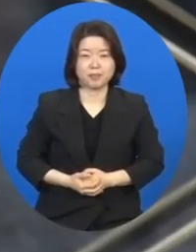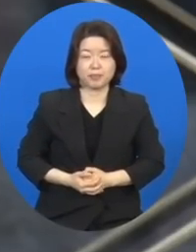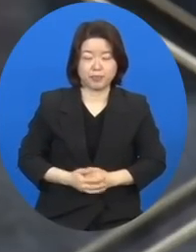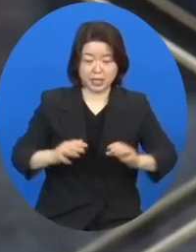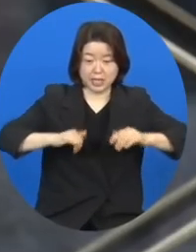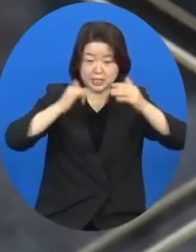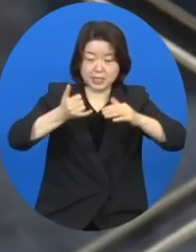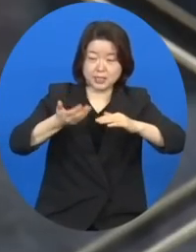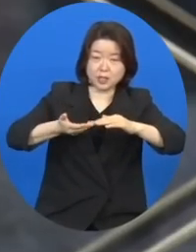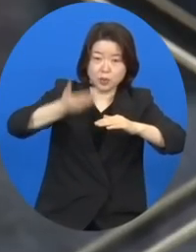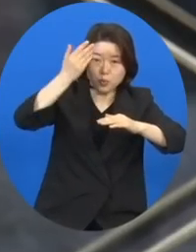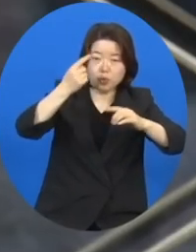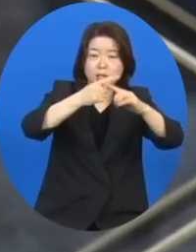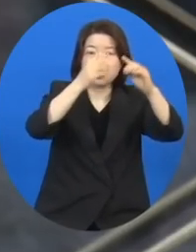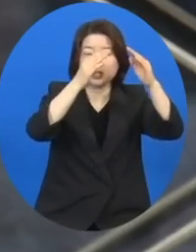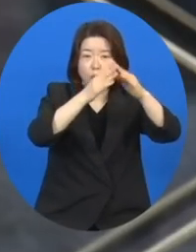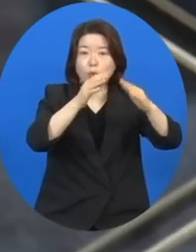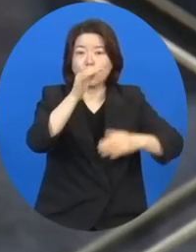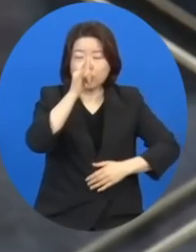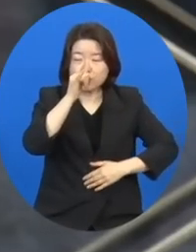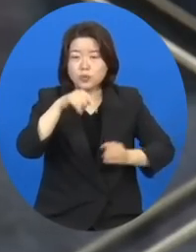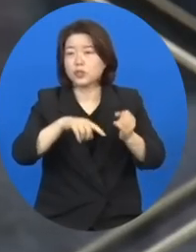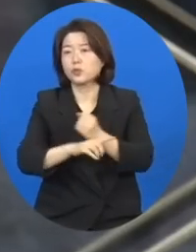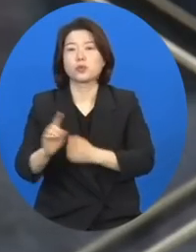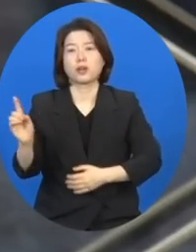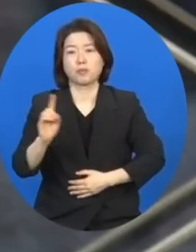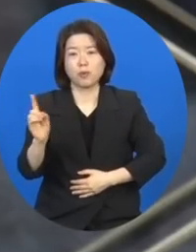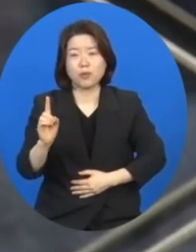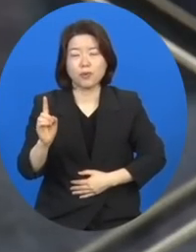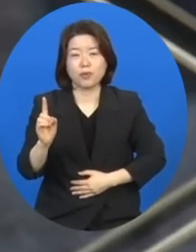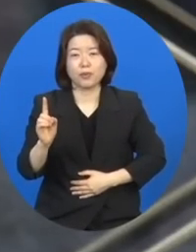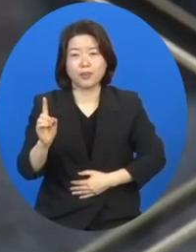세상 위에 교회가 있을 수 있는 이유가 뭔지 아십니까?